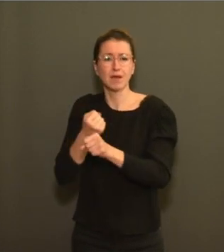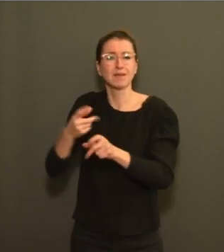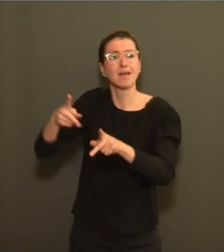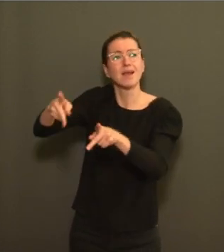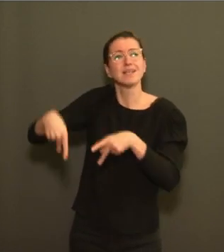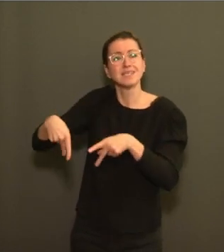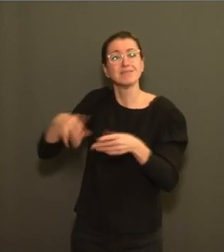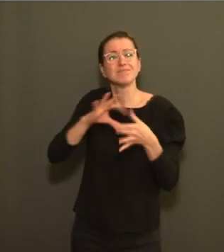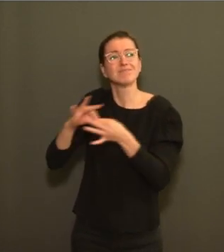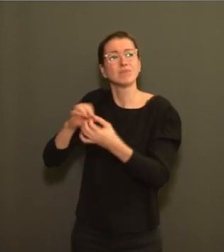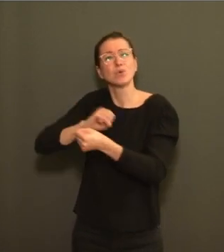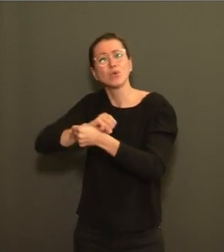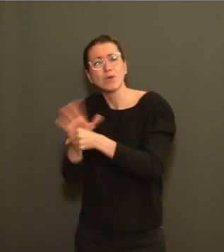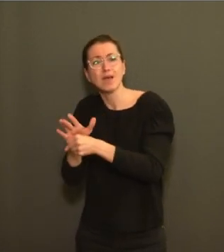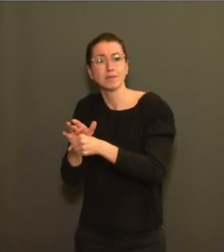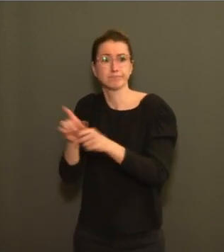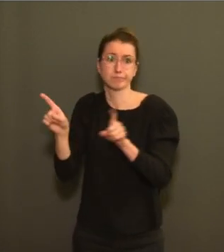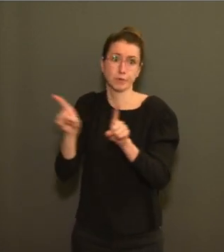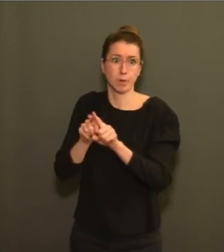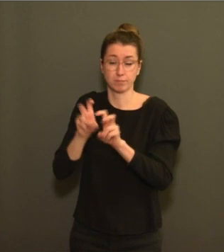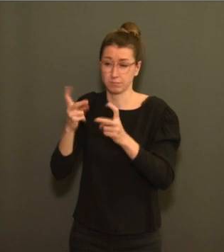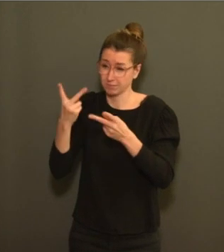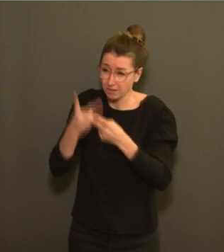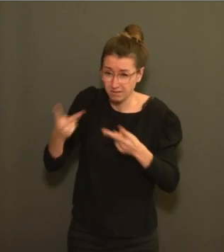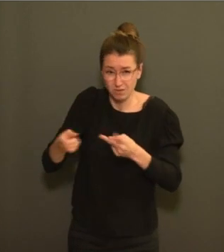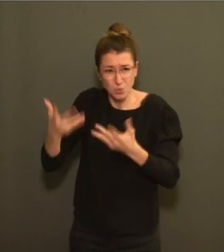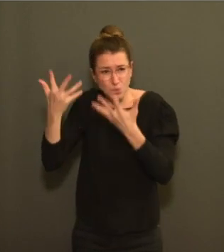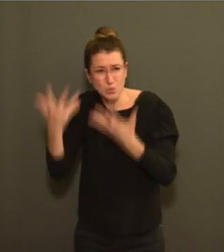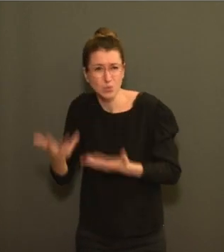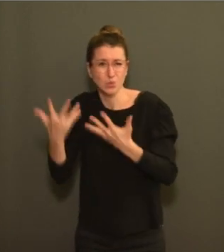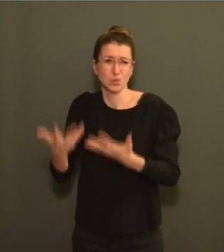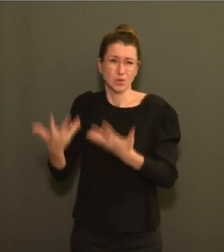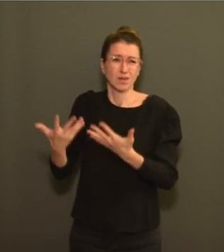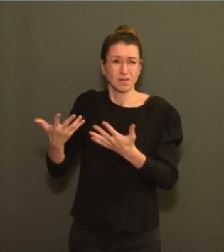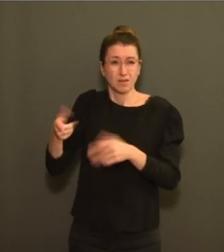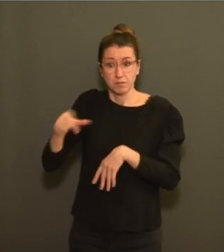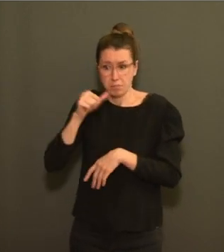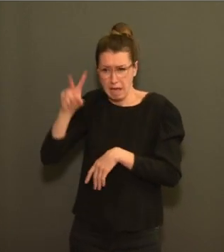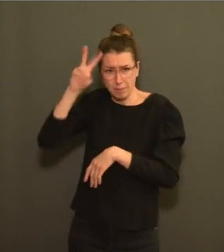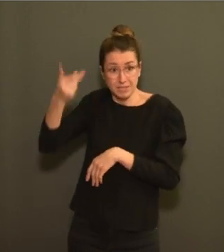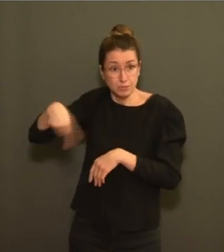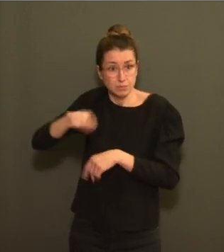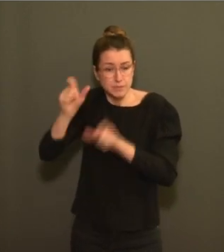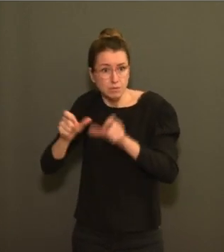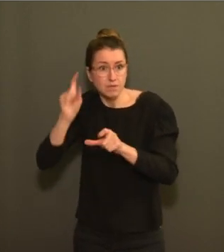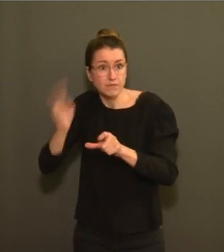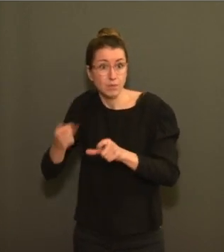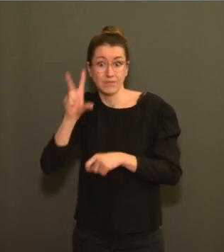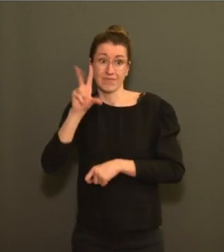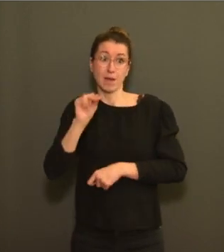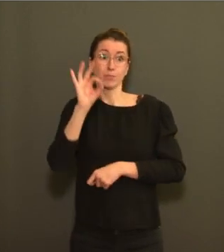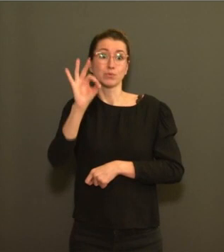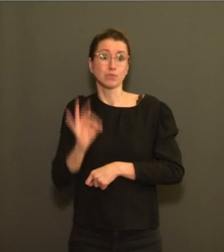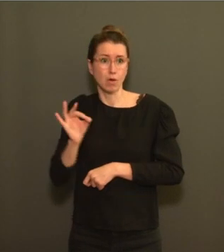lit habituel moyen de l'hôpital. On considère qu'il faut un encadrement à peu près de 20% supplémentaire par rapport à un lit